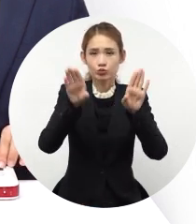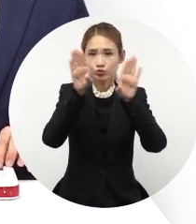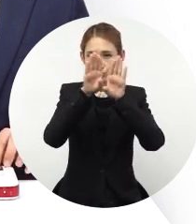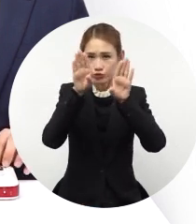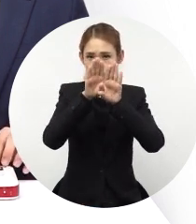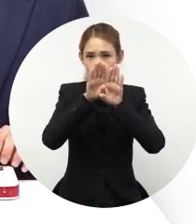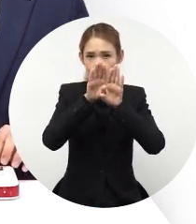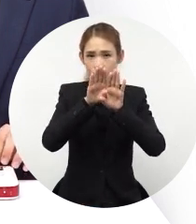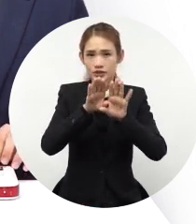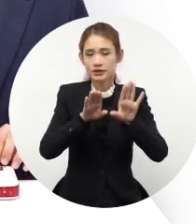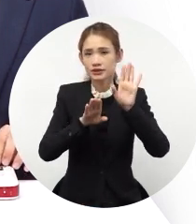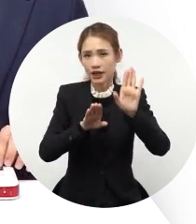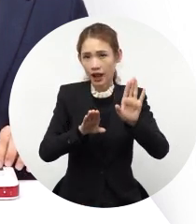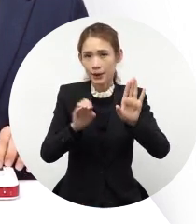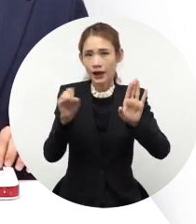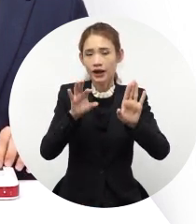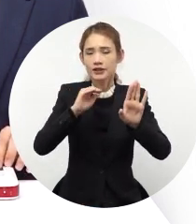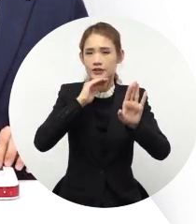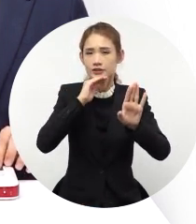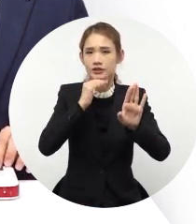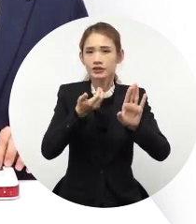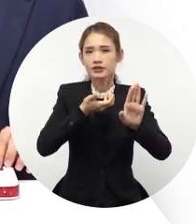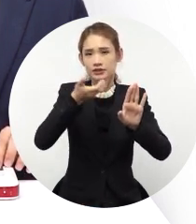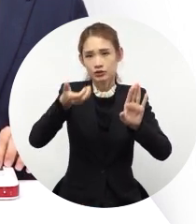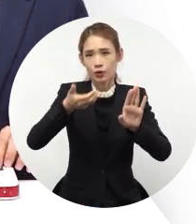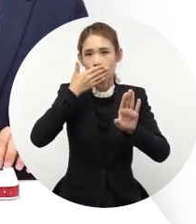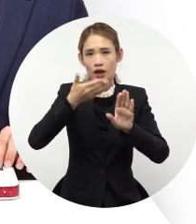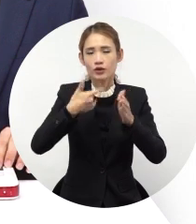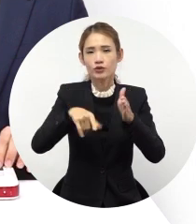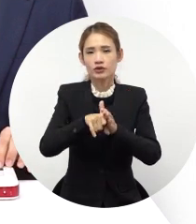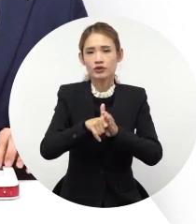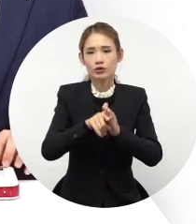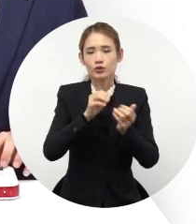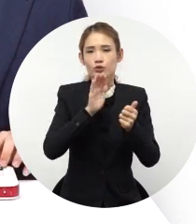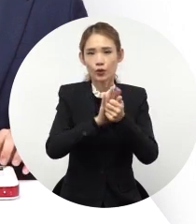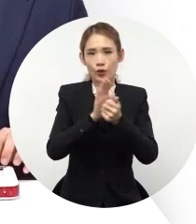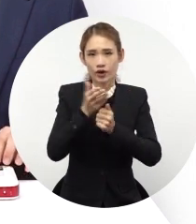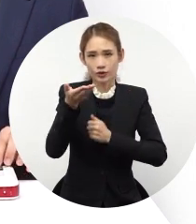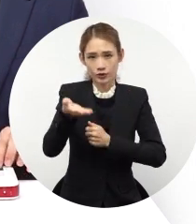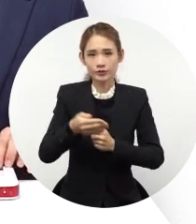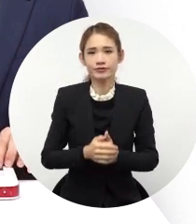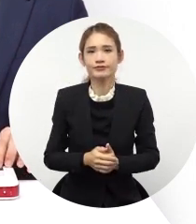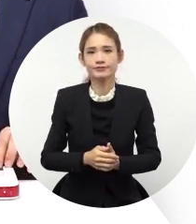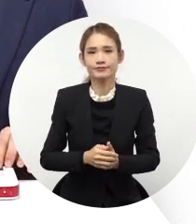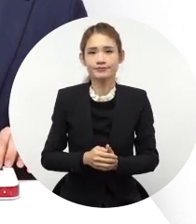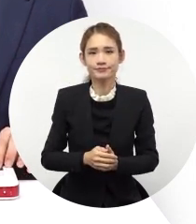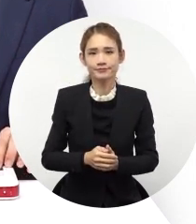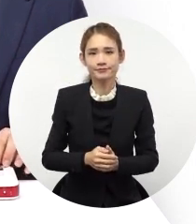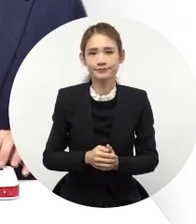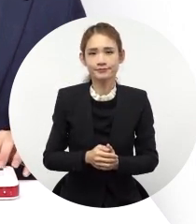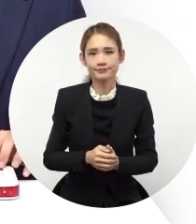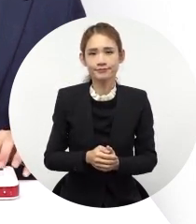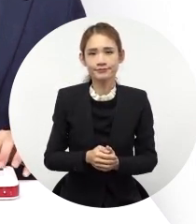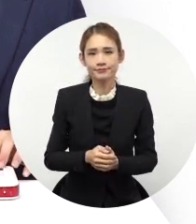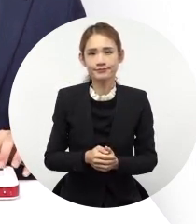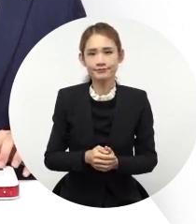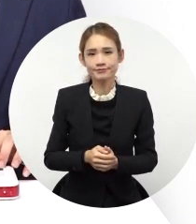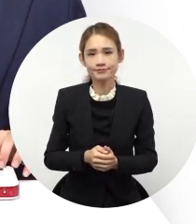문을 잡아줘서 잘 탑승하고 이동할 수 있도록 도와주는 게 매우 중요합니다.